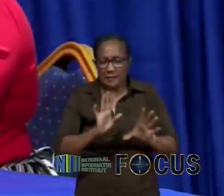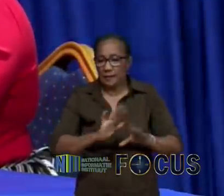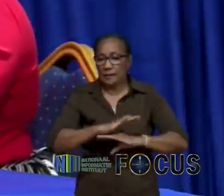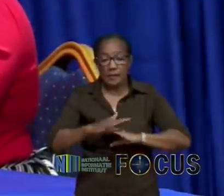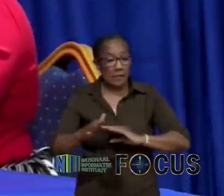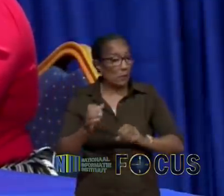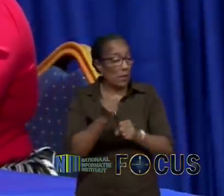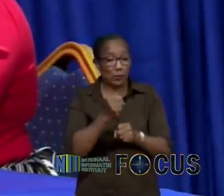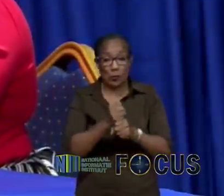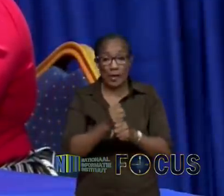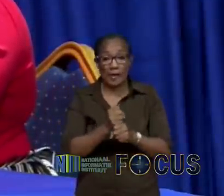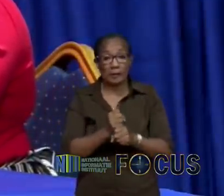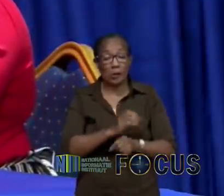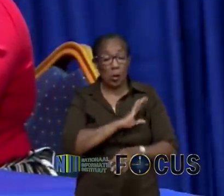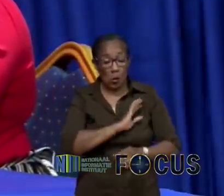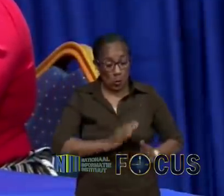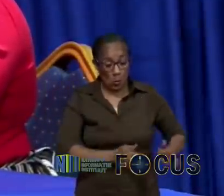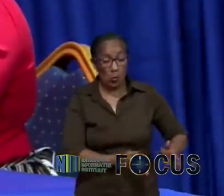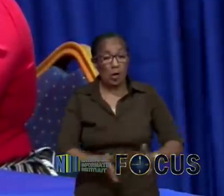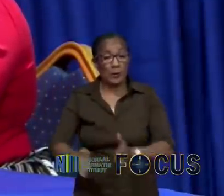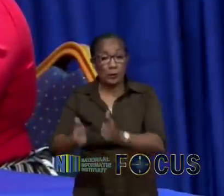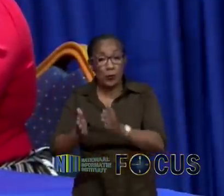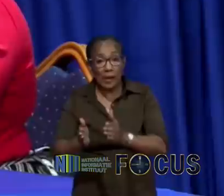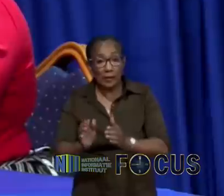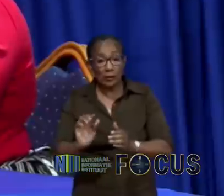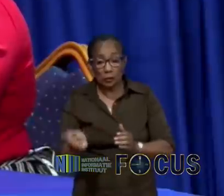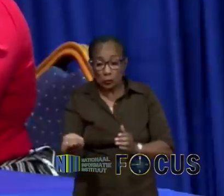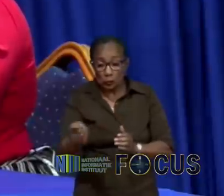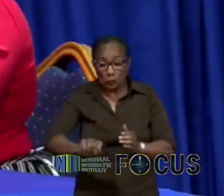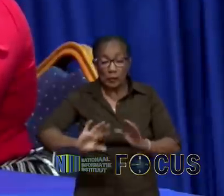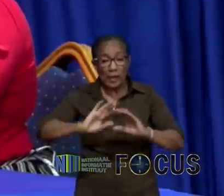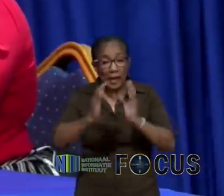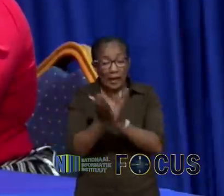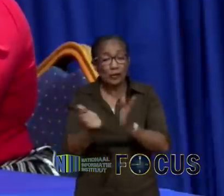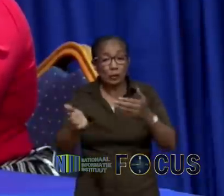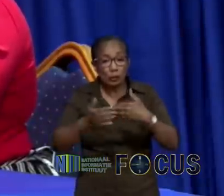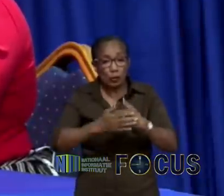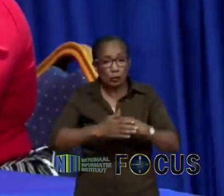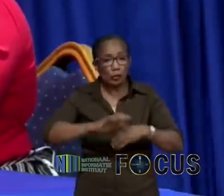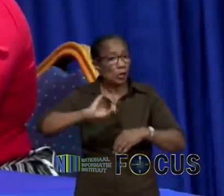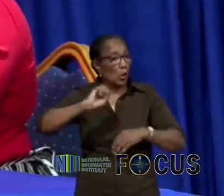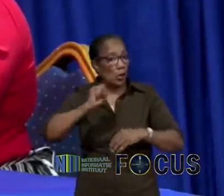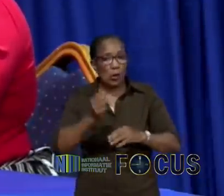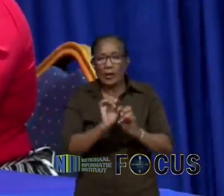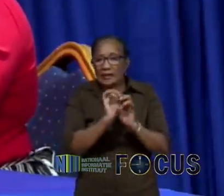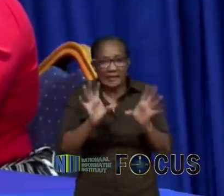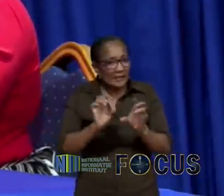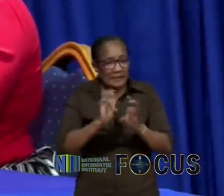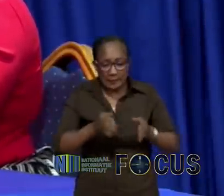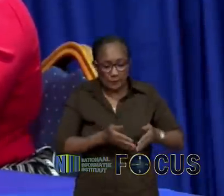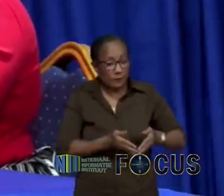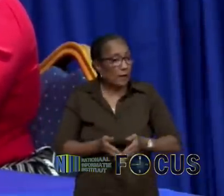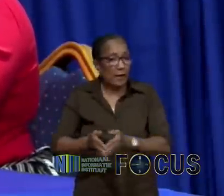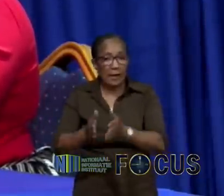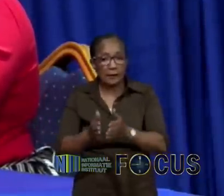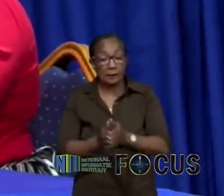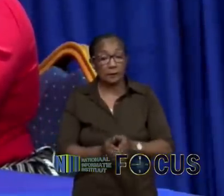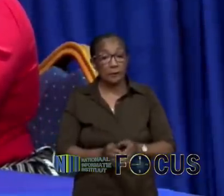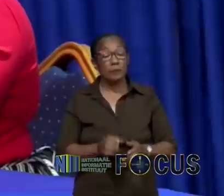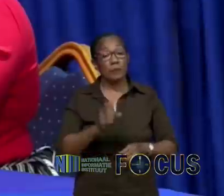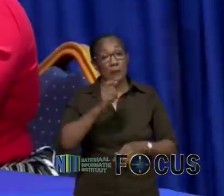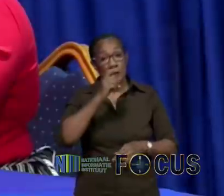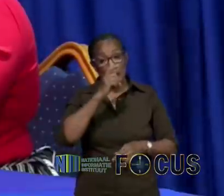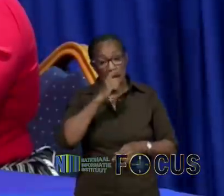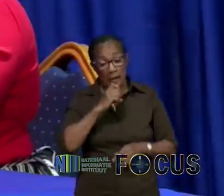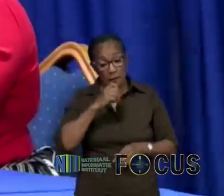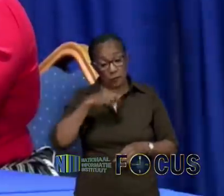tapa liba, dan no one sang be sek tapa liba, ano so as a total lockdown de. If we,